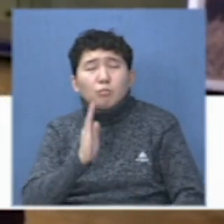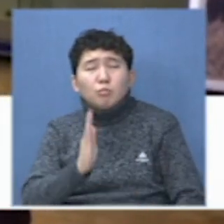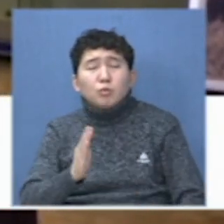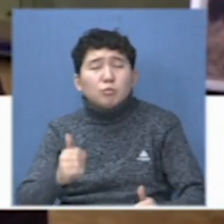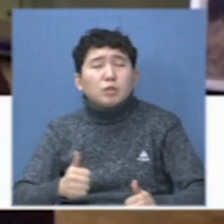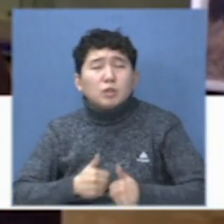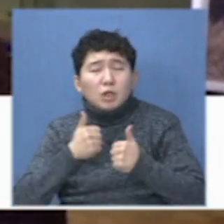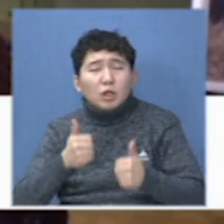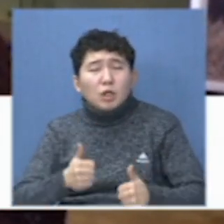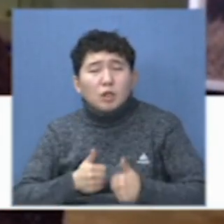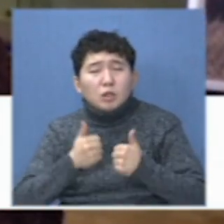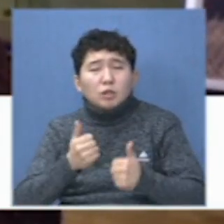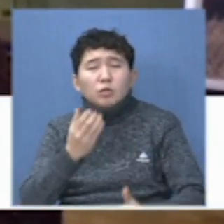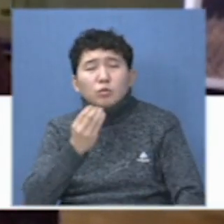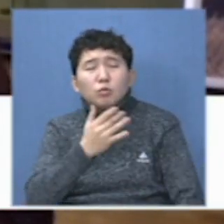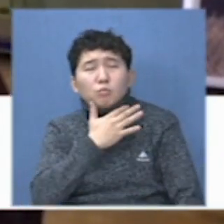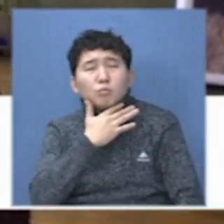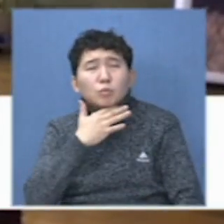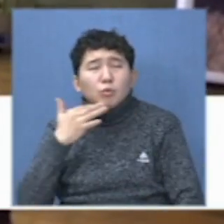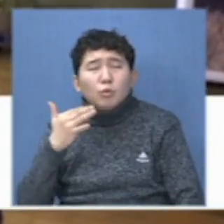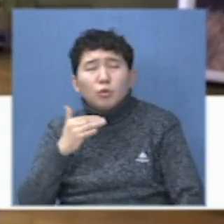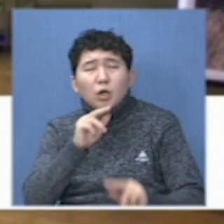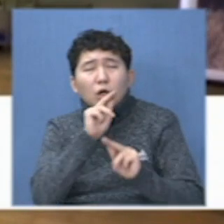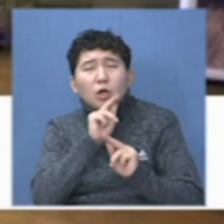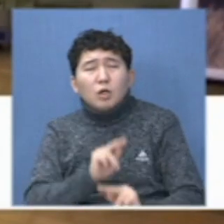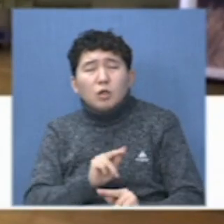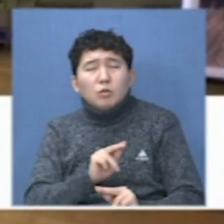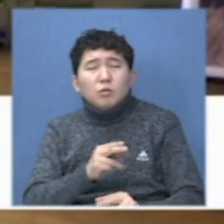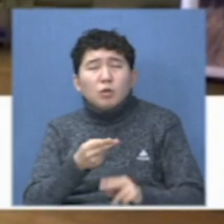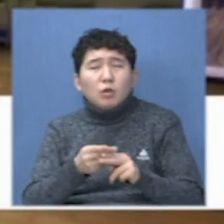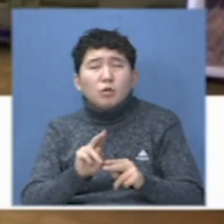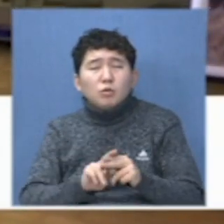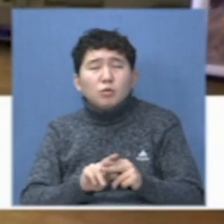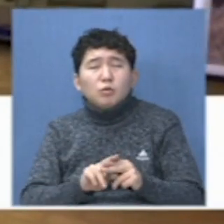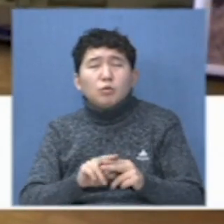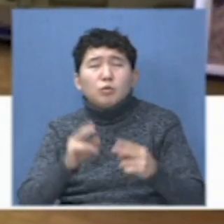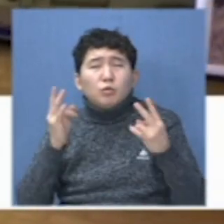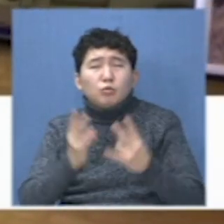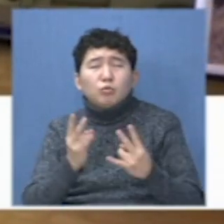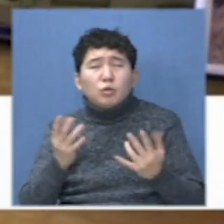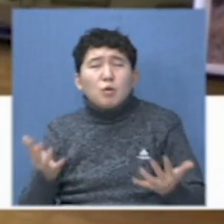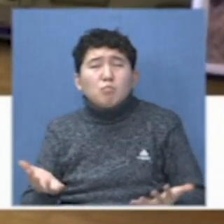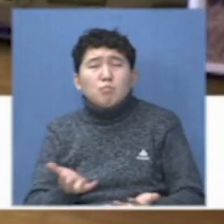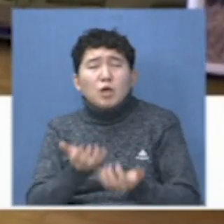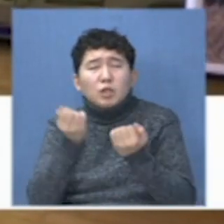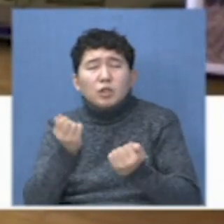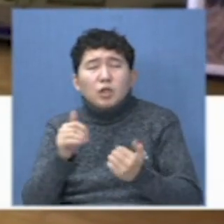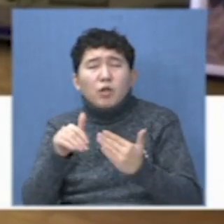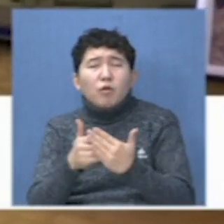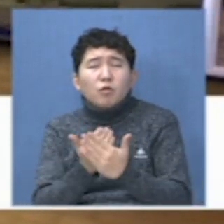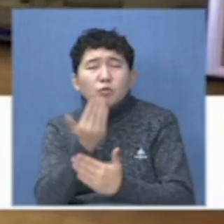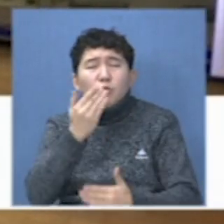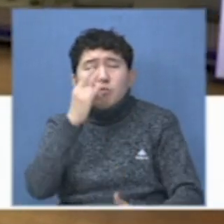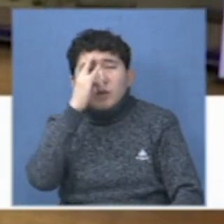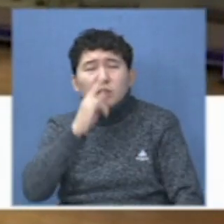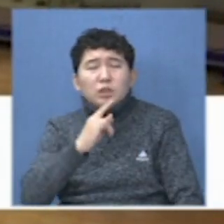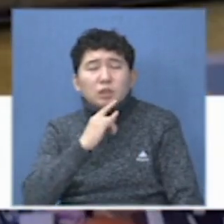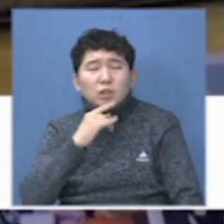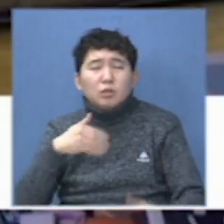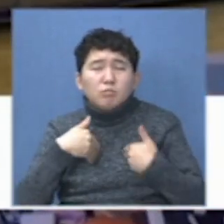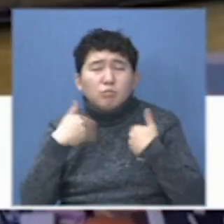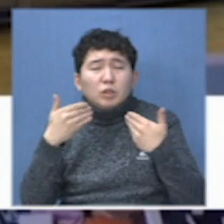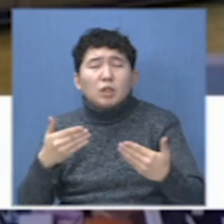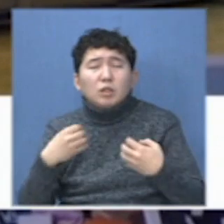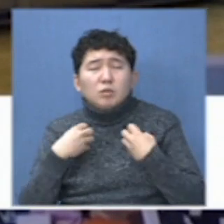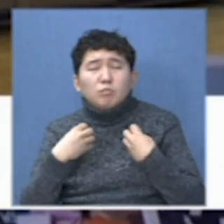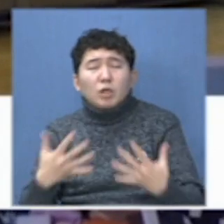Впереди у нас еще много реформ, которые мы обязательно должны поддержать вместе с новым Казахстаном. Спасибо всем и поздравляю с праздником независимости.